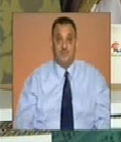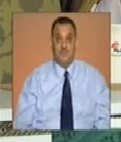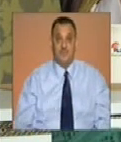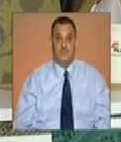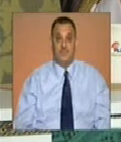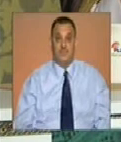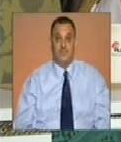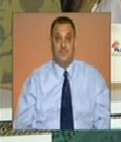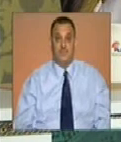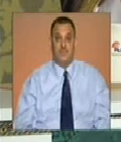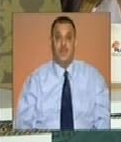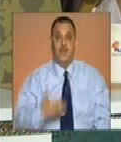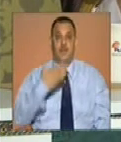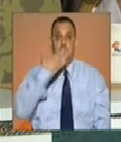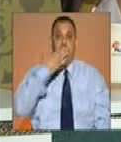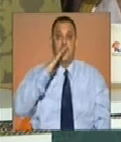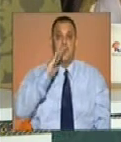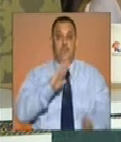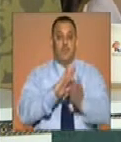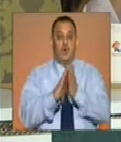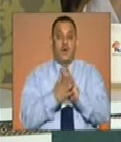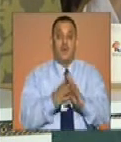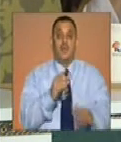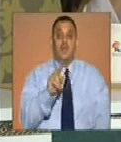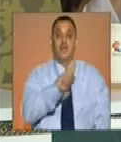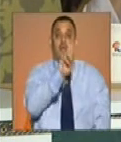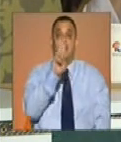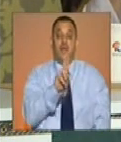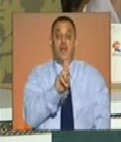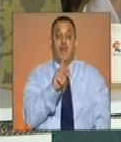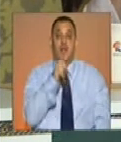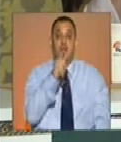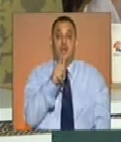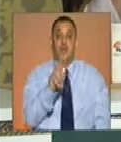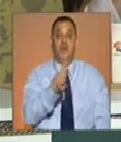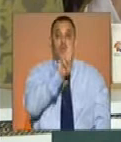لا ما فيش الحمد لله، ما فيش مرض. طيب أعاني يعني